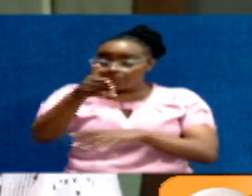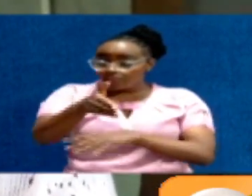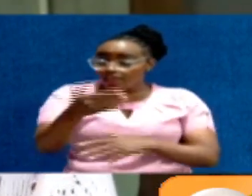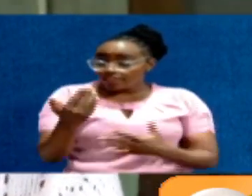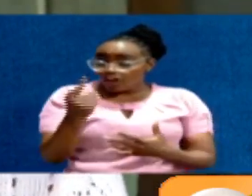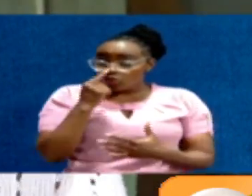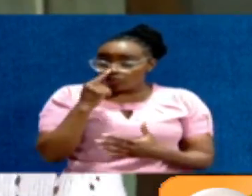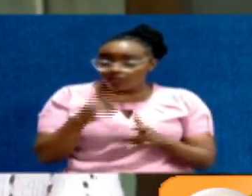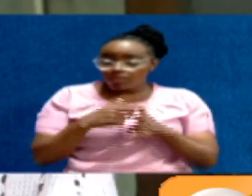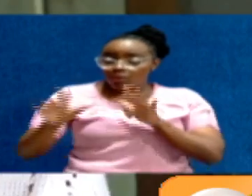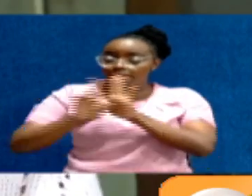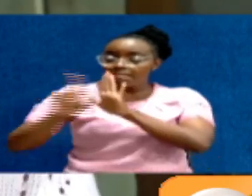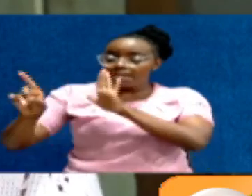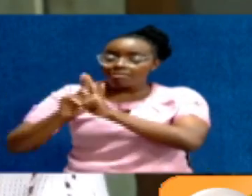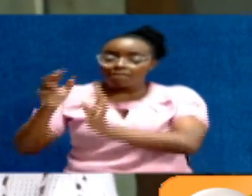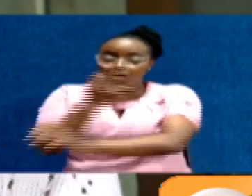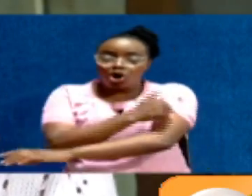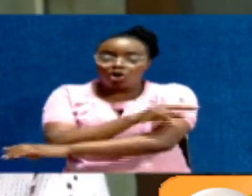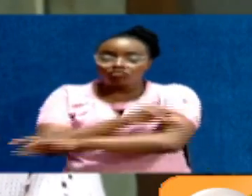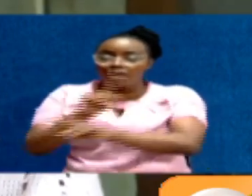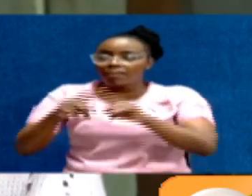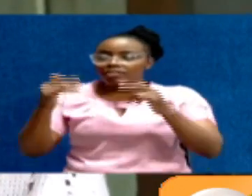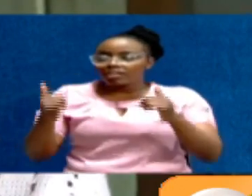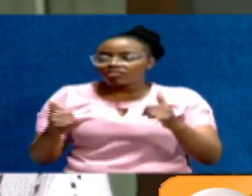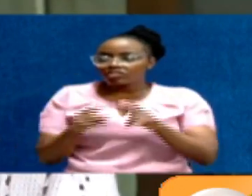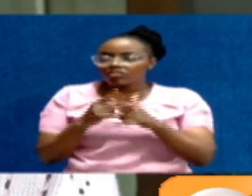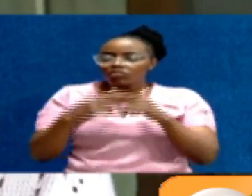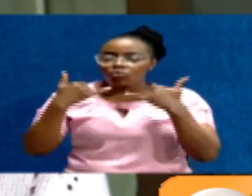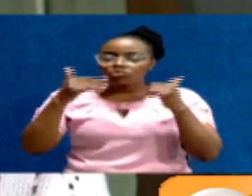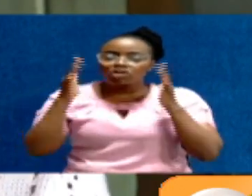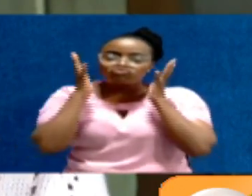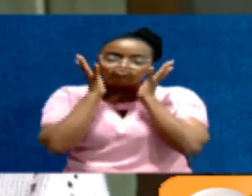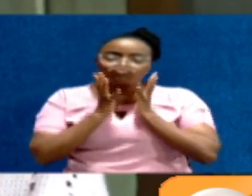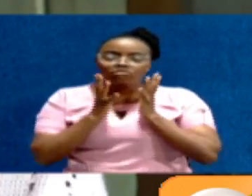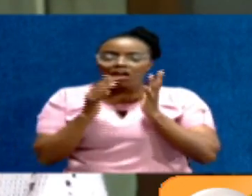Si ndio tunaenda hospitali lakini tulikuwa tunafunga hivi.